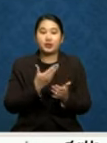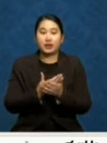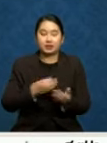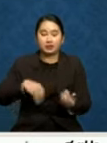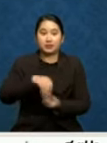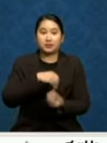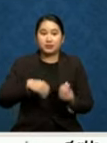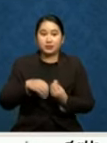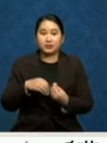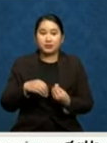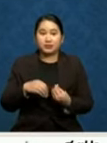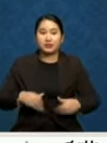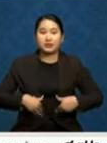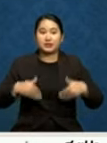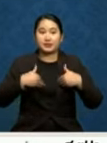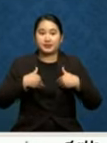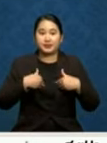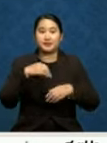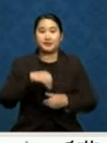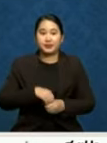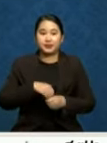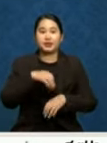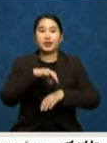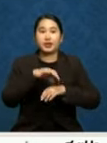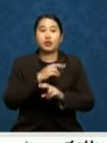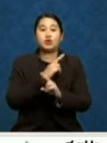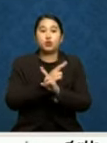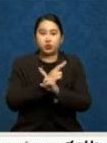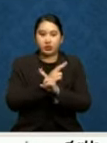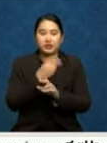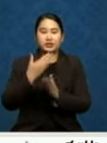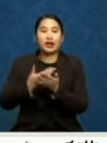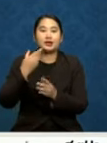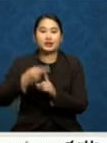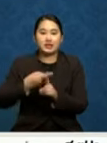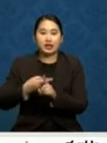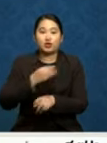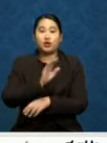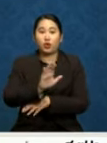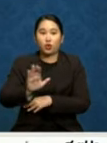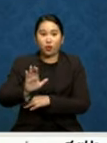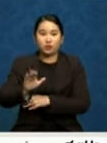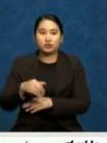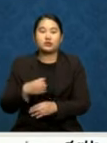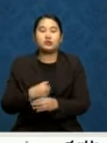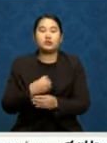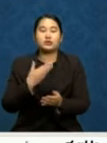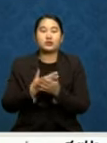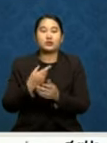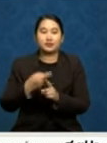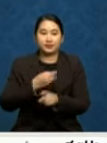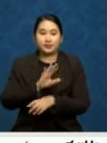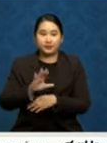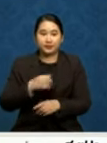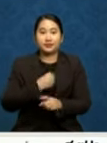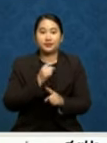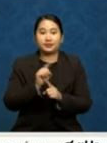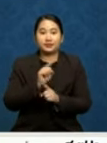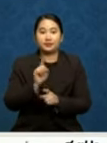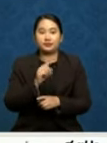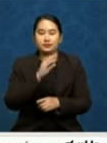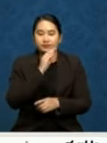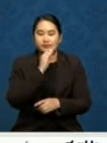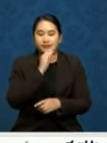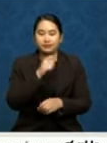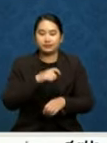ในระยะเวลาการดำรงตำแหน่งนะครับแล้วก็คูณด้วยอัตราเงินเดือนของท่านในจำนวนร้อยละนะครับในส่วนที่1ก็คือถ้